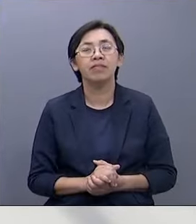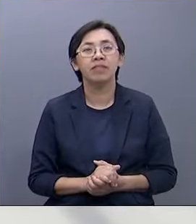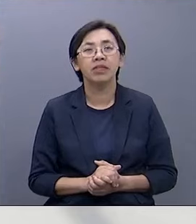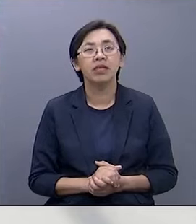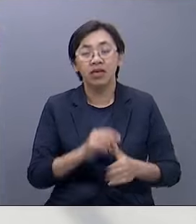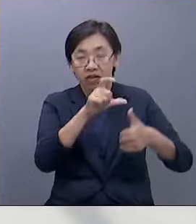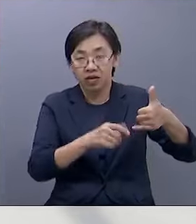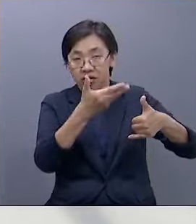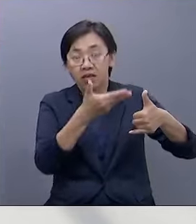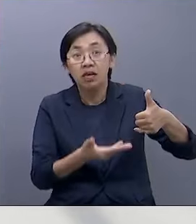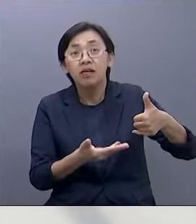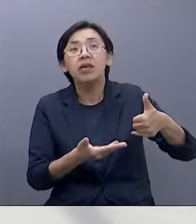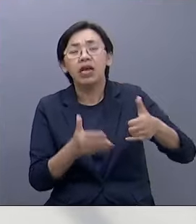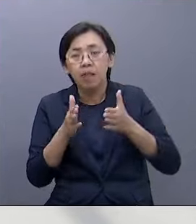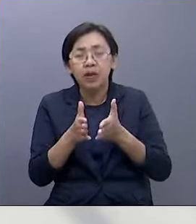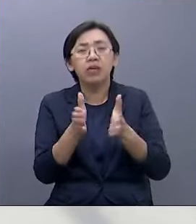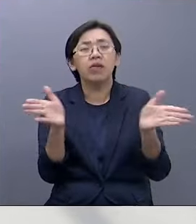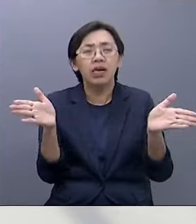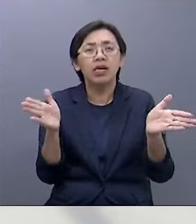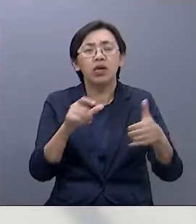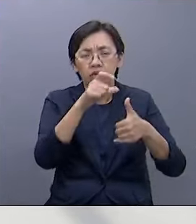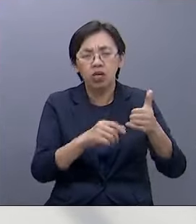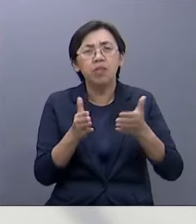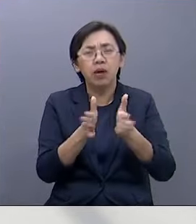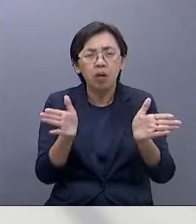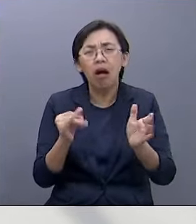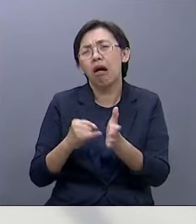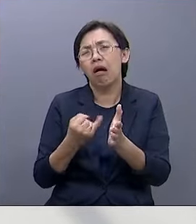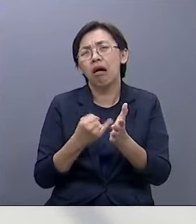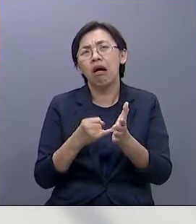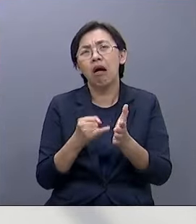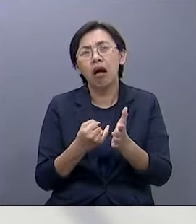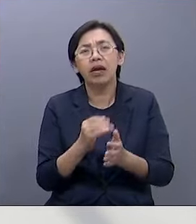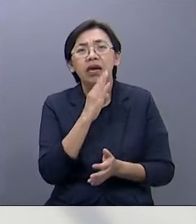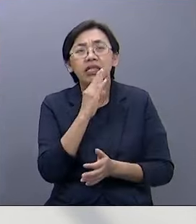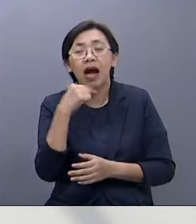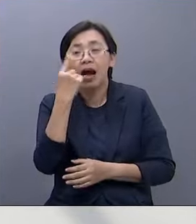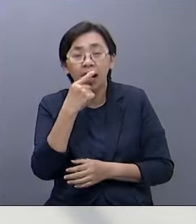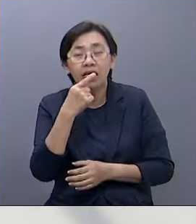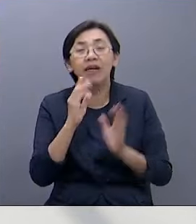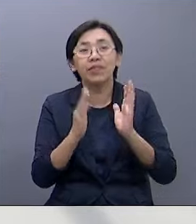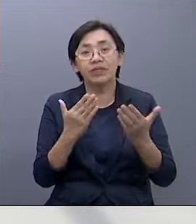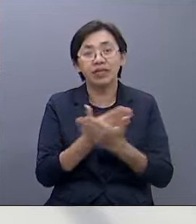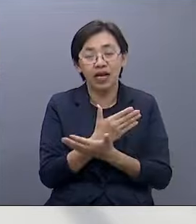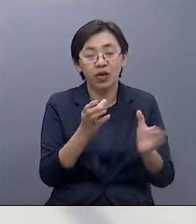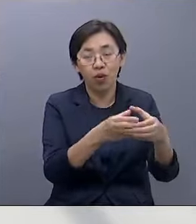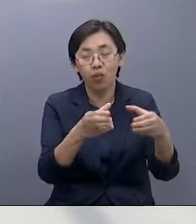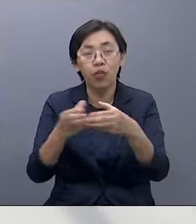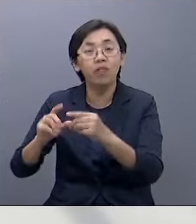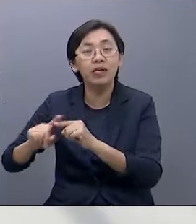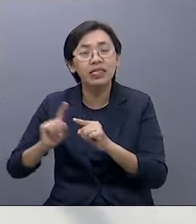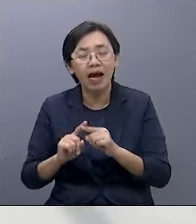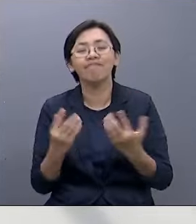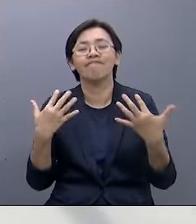คุณสมบัติที่เปิดกว้างมากนะคะแล้วมันก็ง่ายเหลือเกินกับการจะส่งตัวแทนของแต่ละกลุ่มคนเข้า